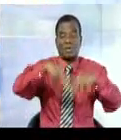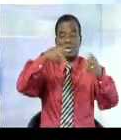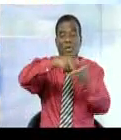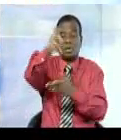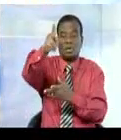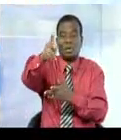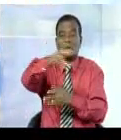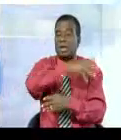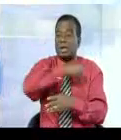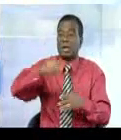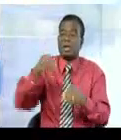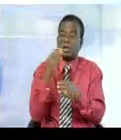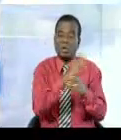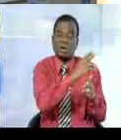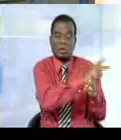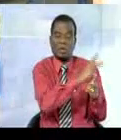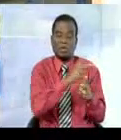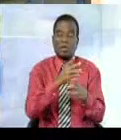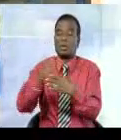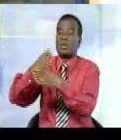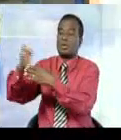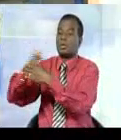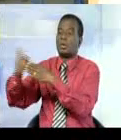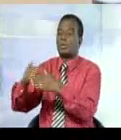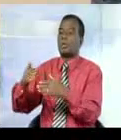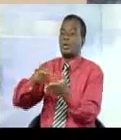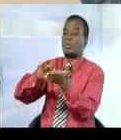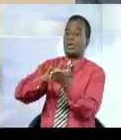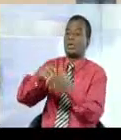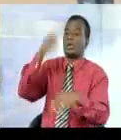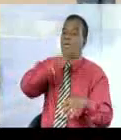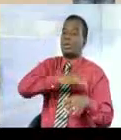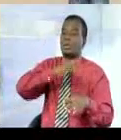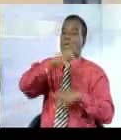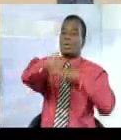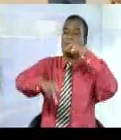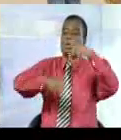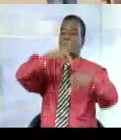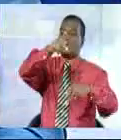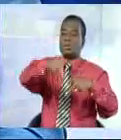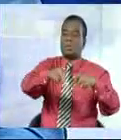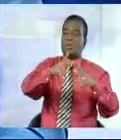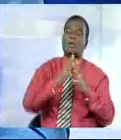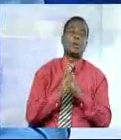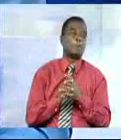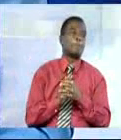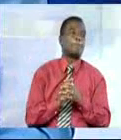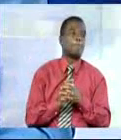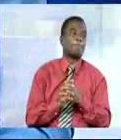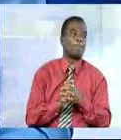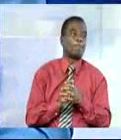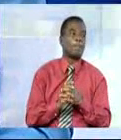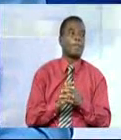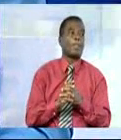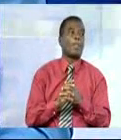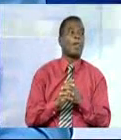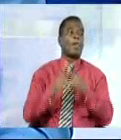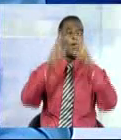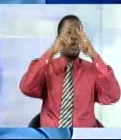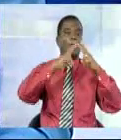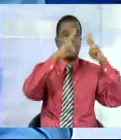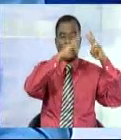de stockage et de distribution des produits pharmaceutiques au bénéfice des populations. La ville